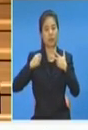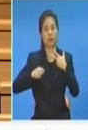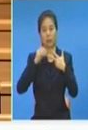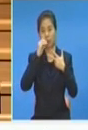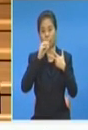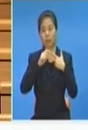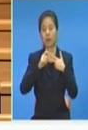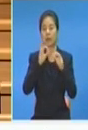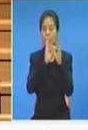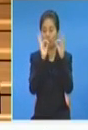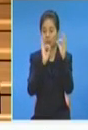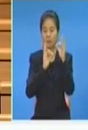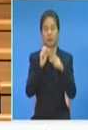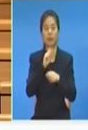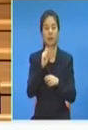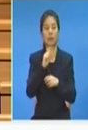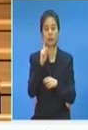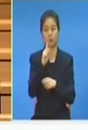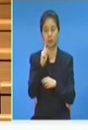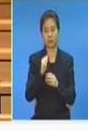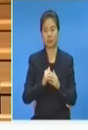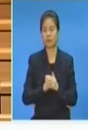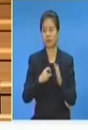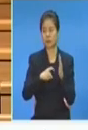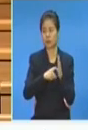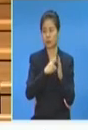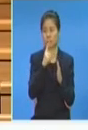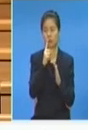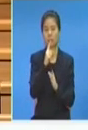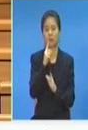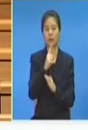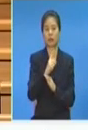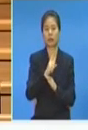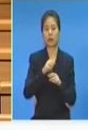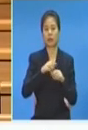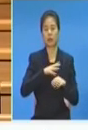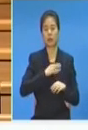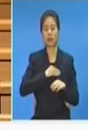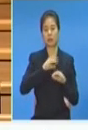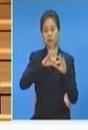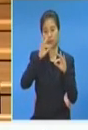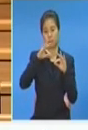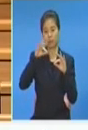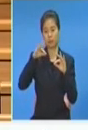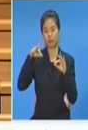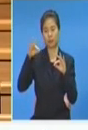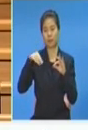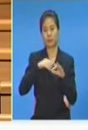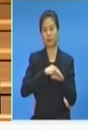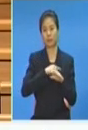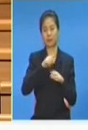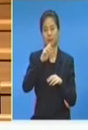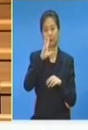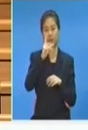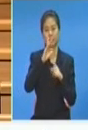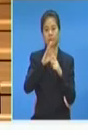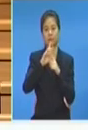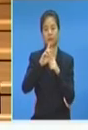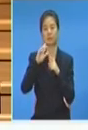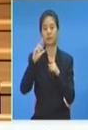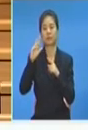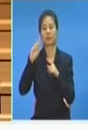ครับฟังเหตุผลจากเครื่องจับเท็จที่นำหม่อมชลาใสและลูกปลาเข้าไปในเครื่